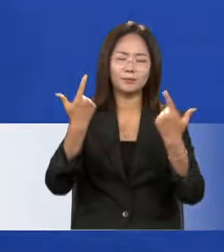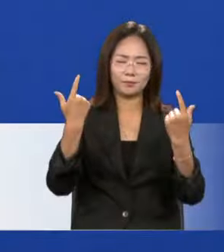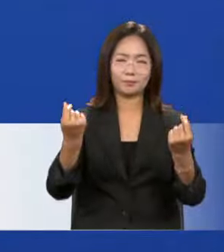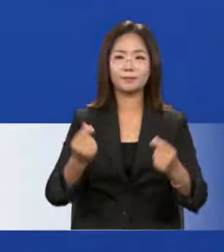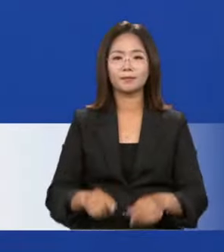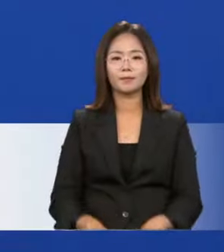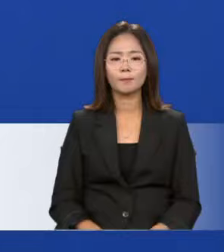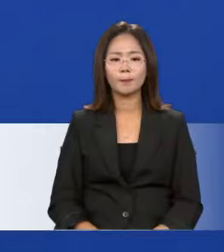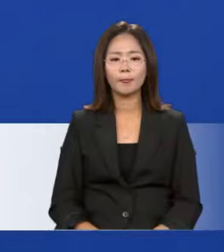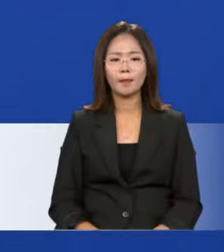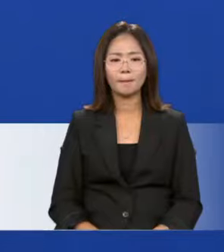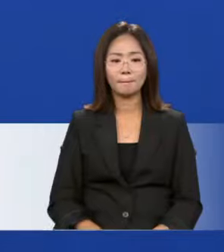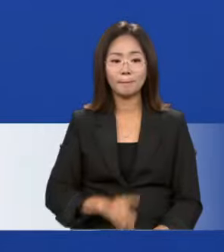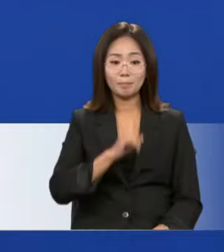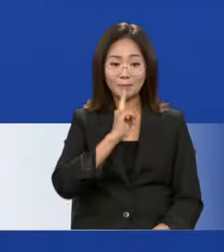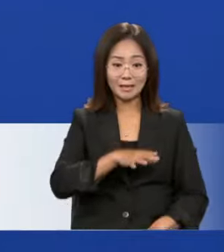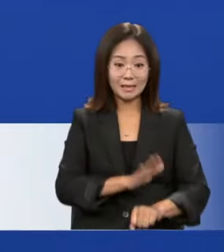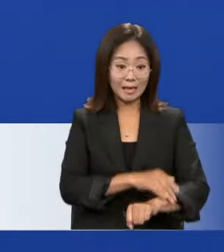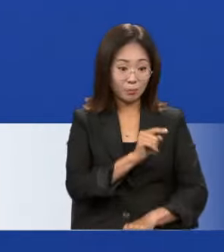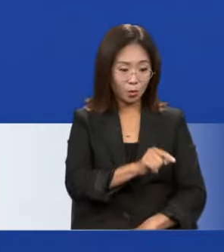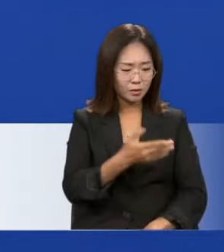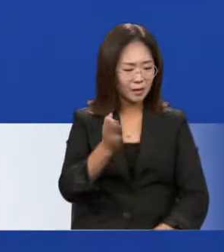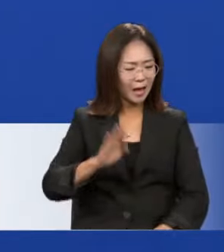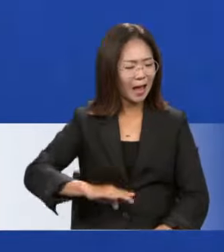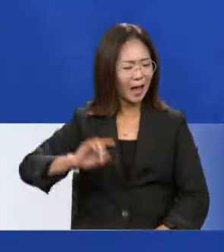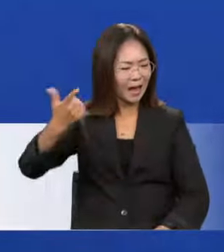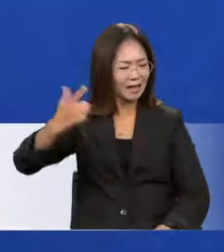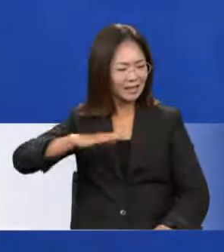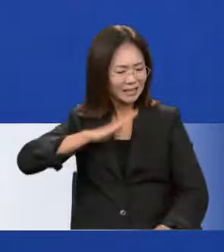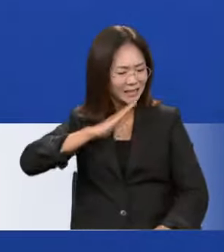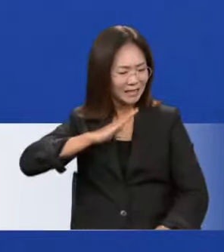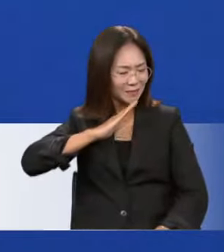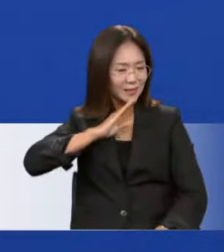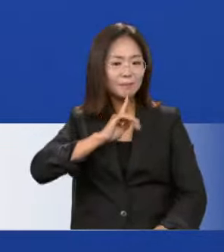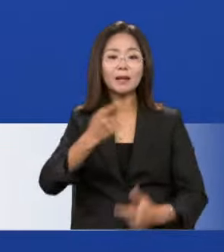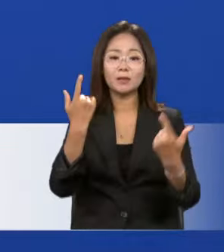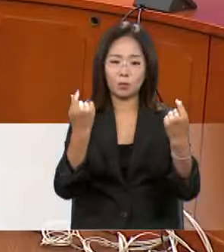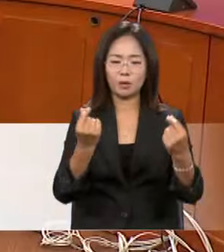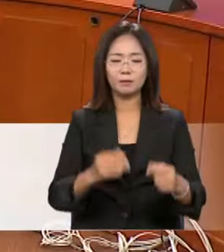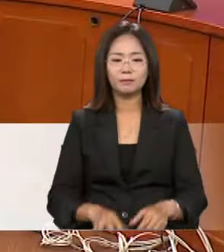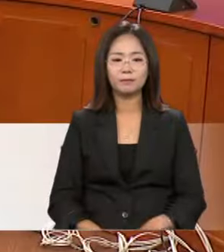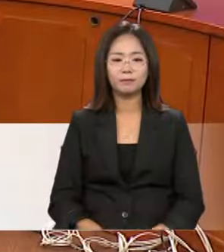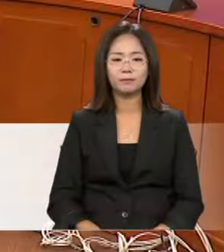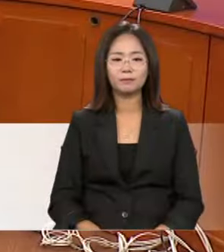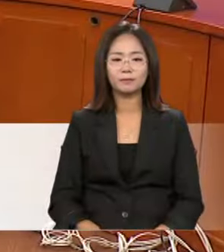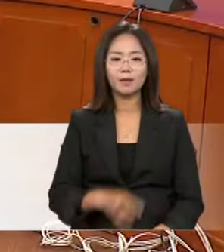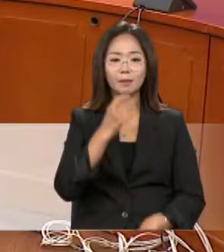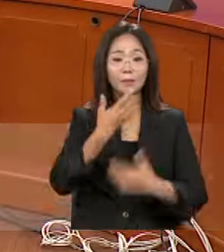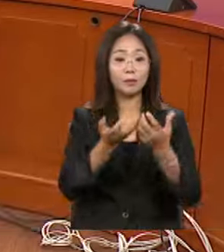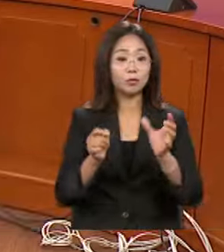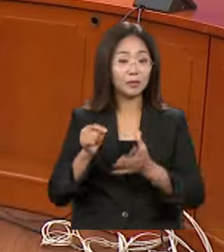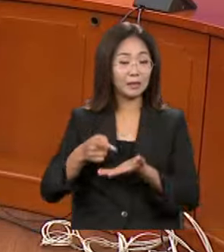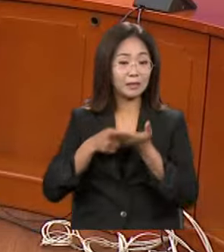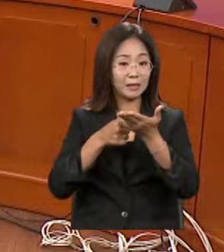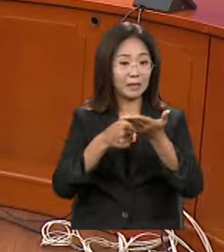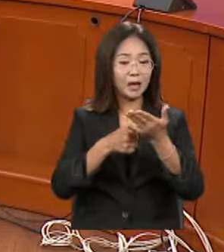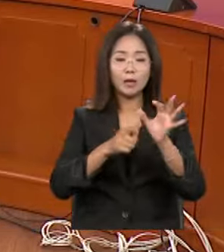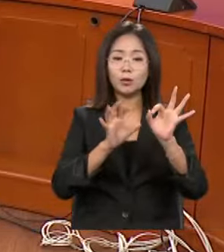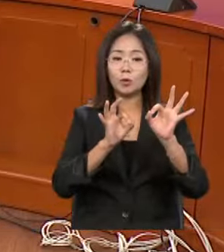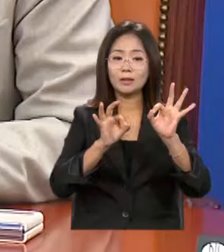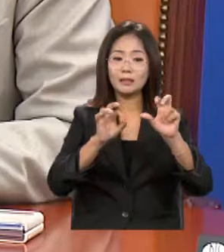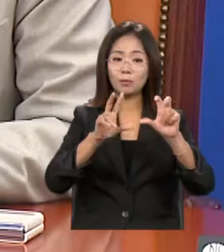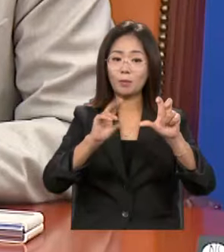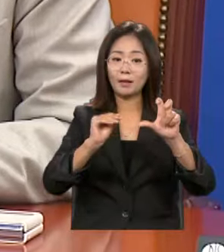역시나였습니다 오답을 써놓고 정답이라고 우기는 것과 뭐가 다릅니까 민주당이 제한한 25만 원의